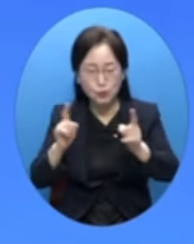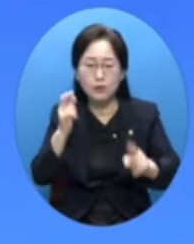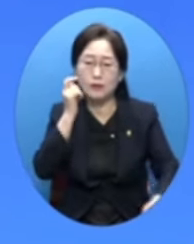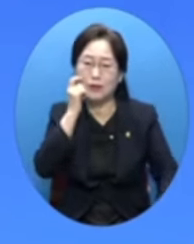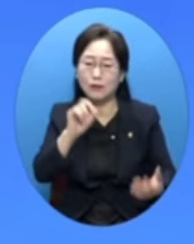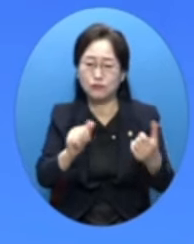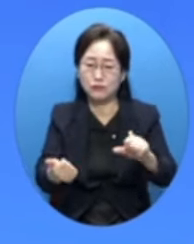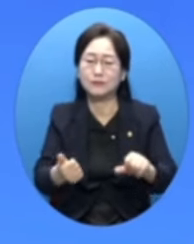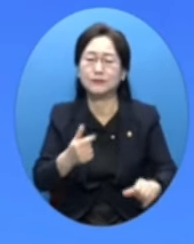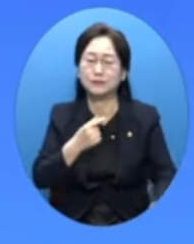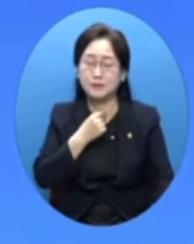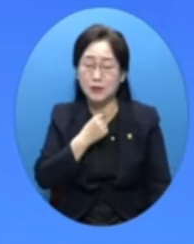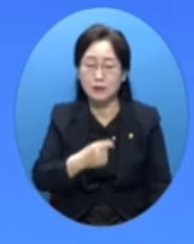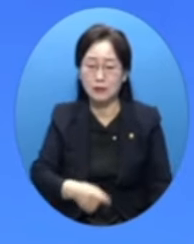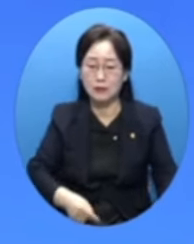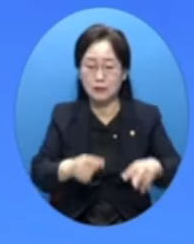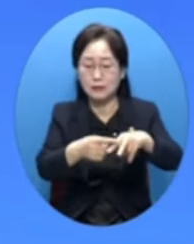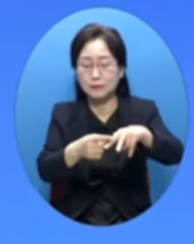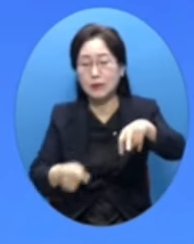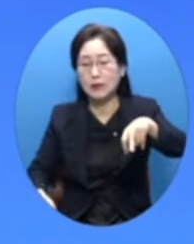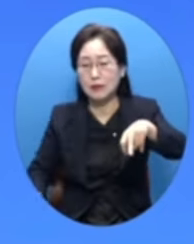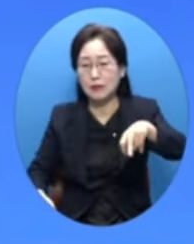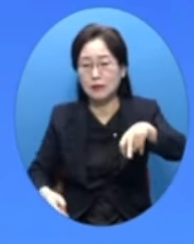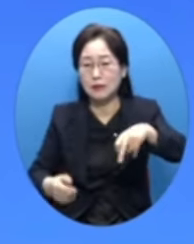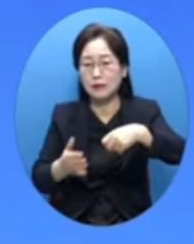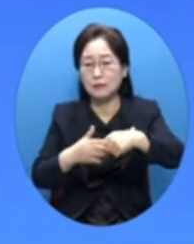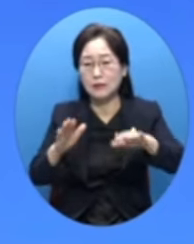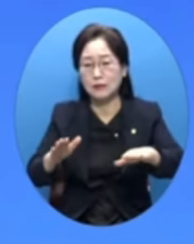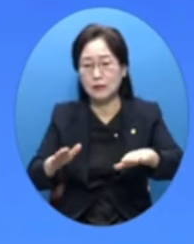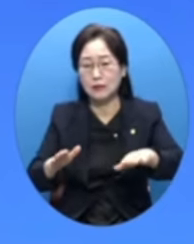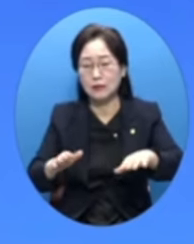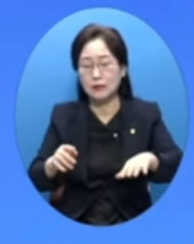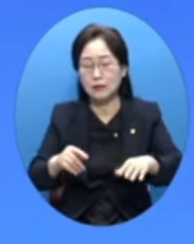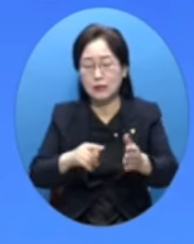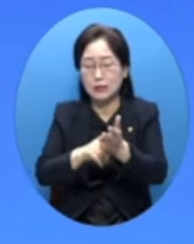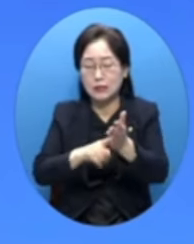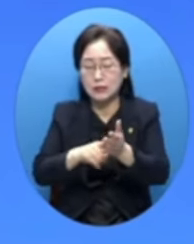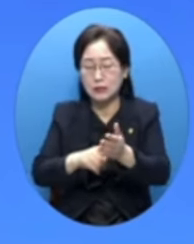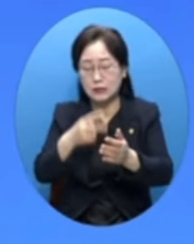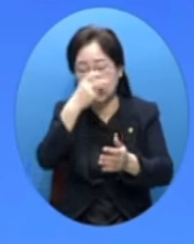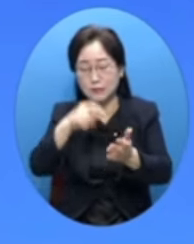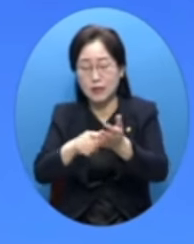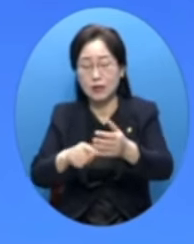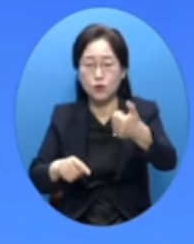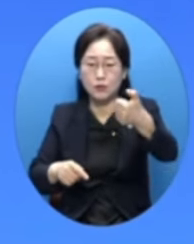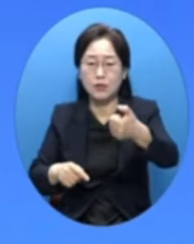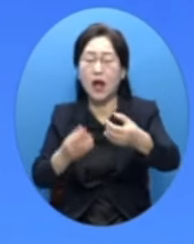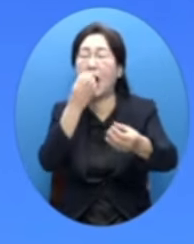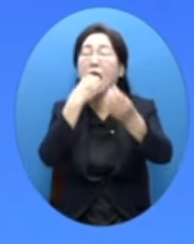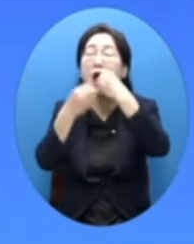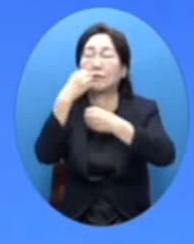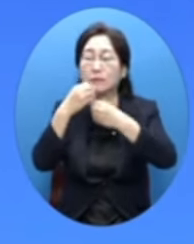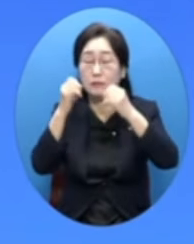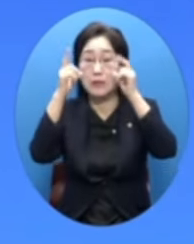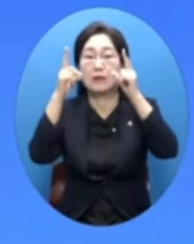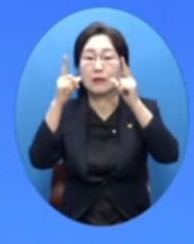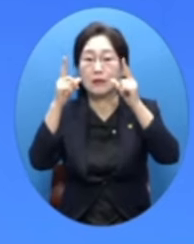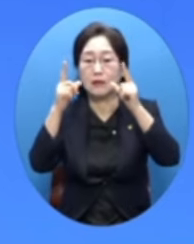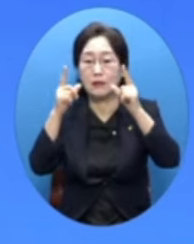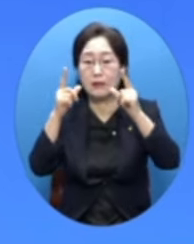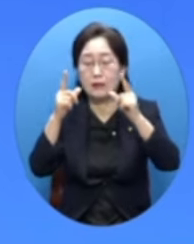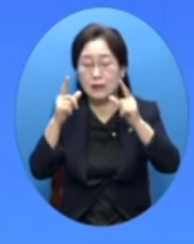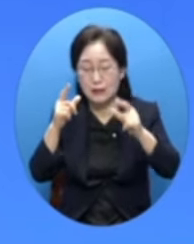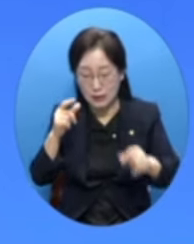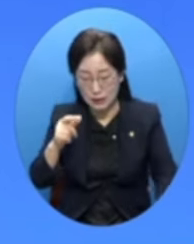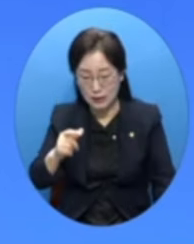되겠다 한쪽 다리가 없어진 것을 알고 수면제 50알을 먹고 자살을 시도하고 그런데 또 깨어납니다.